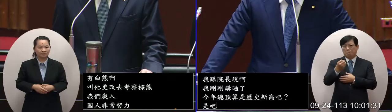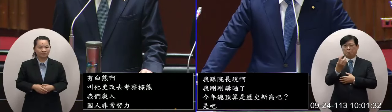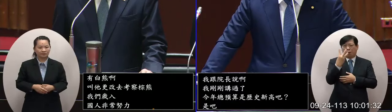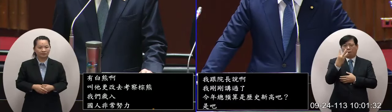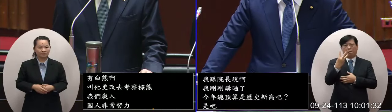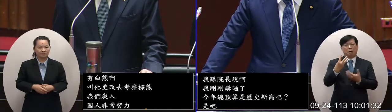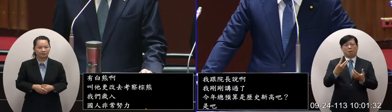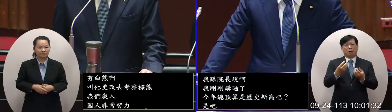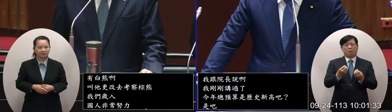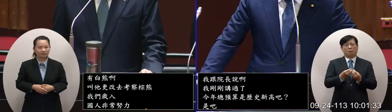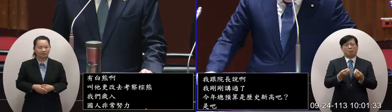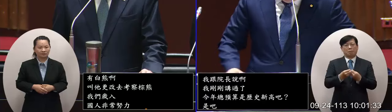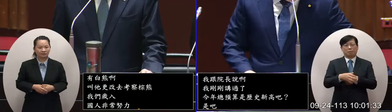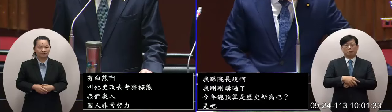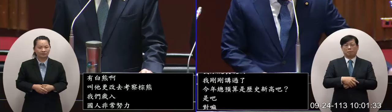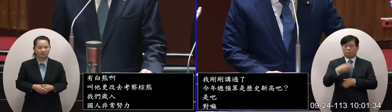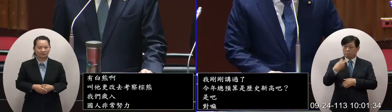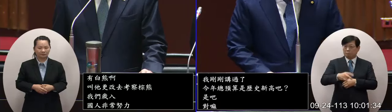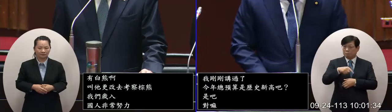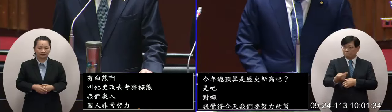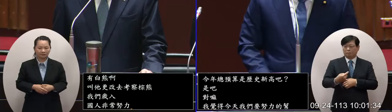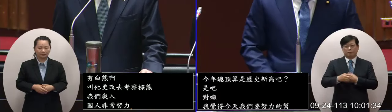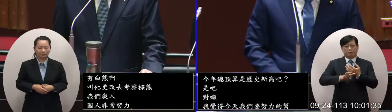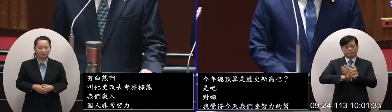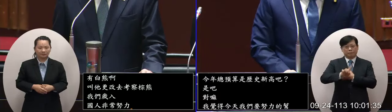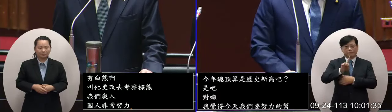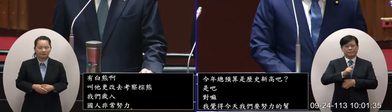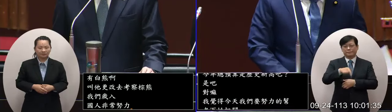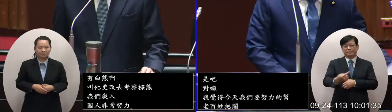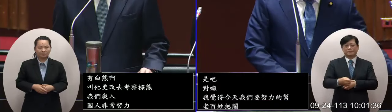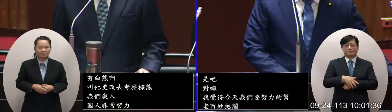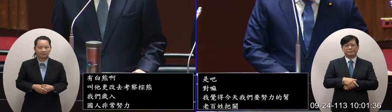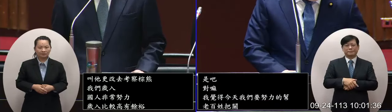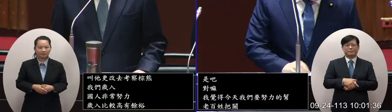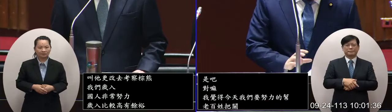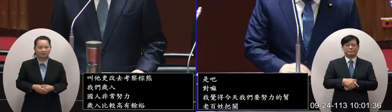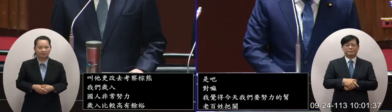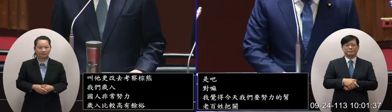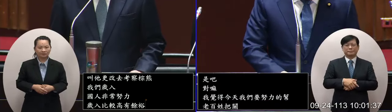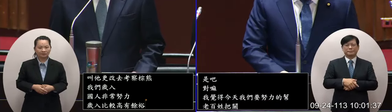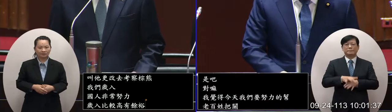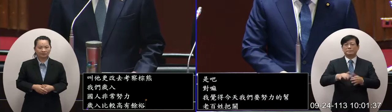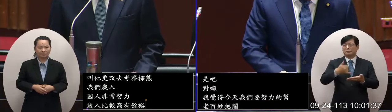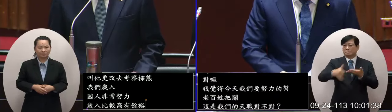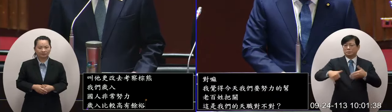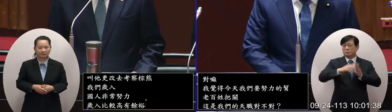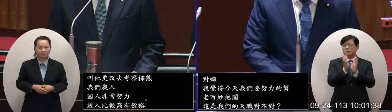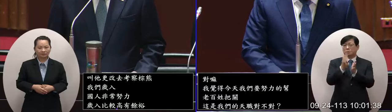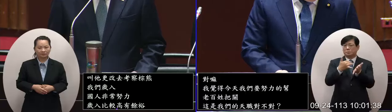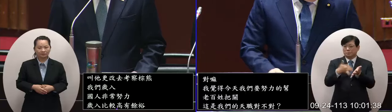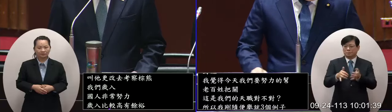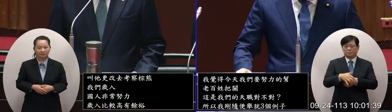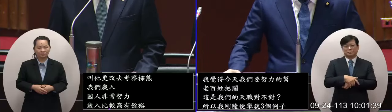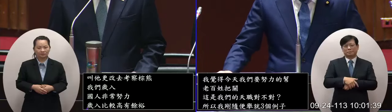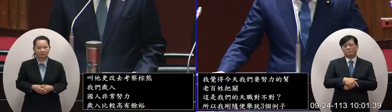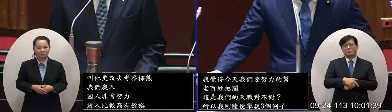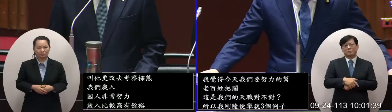子，然后接下来我们再讲下一个啦，好不好？下一个，今天我们讲退回总预算哈，对不